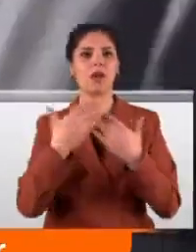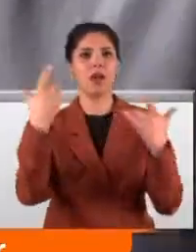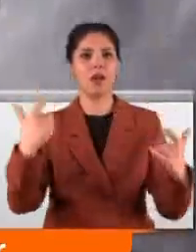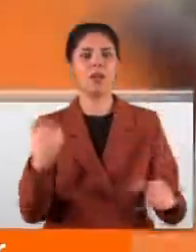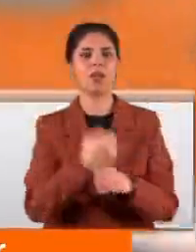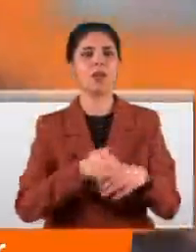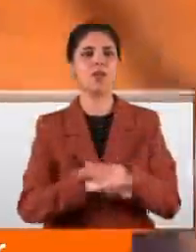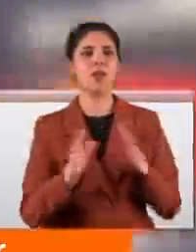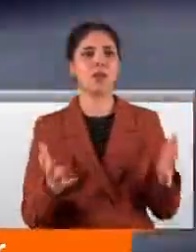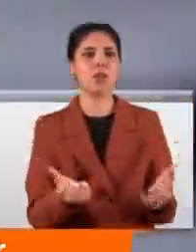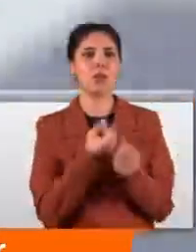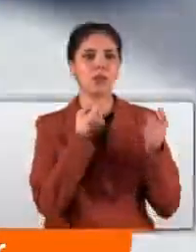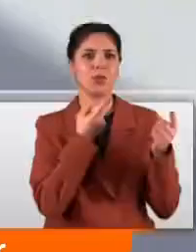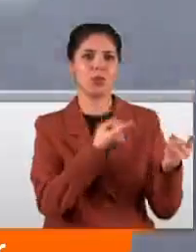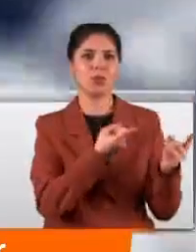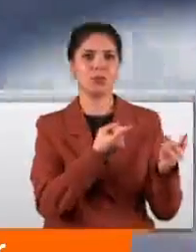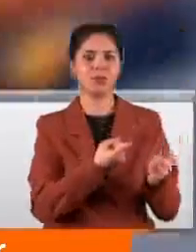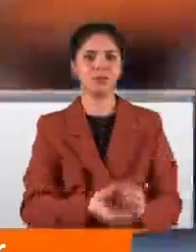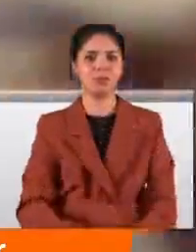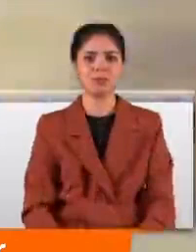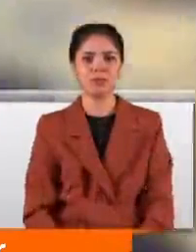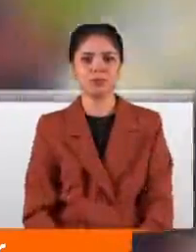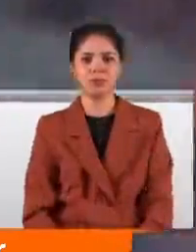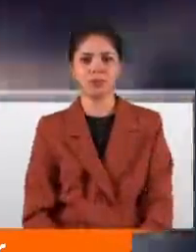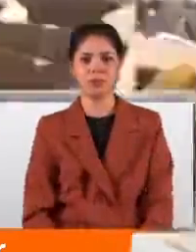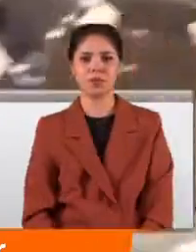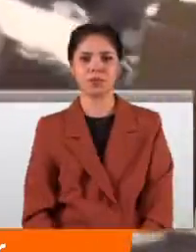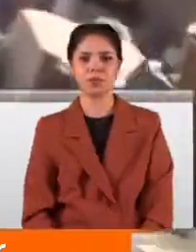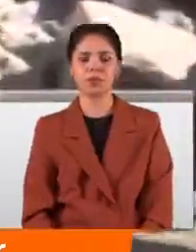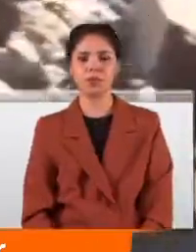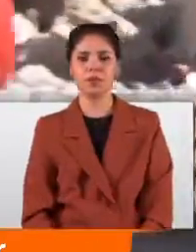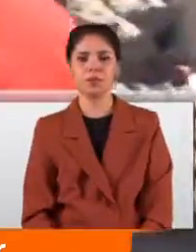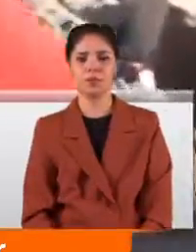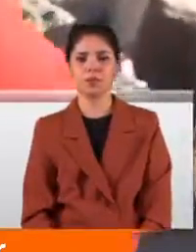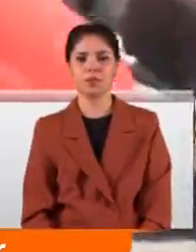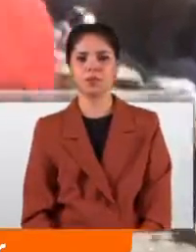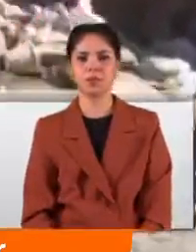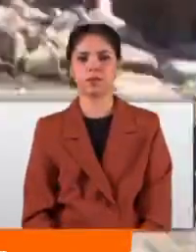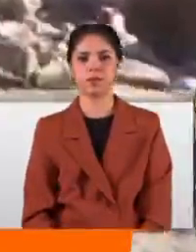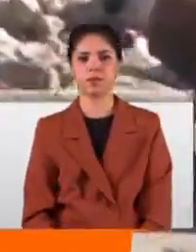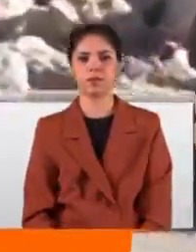çıkarıldı enkazdan. 17 yaşındaki Aleyna Ölmez'i çıkardık şu an enkazın 11. gününde.